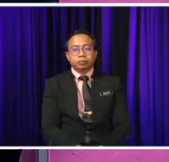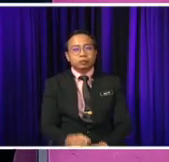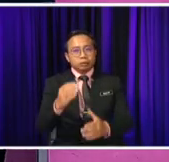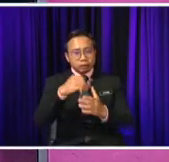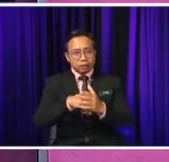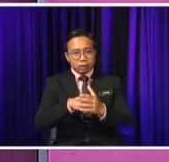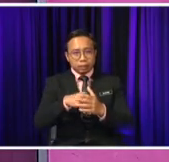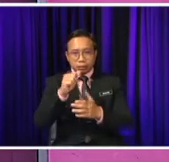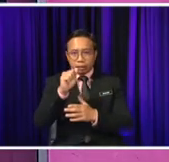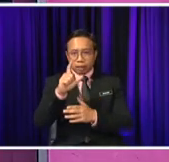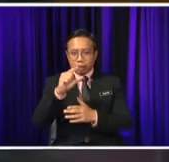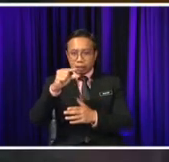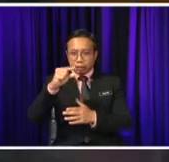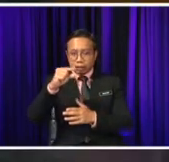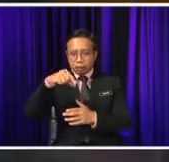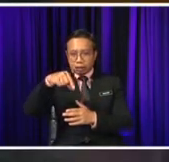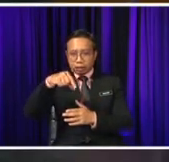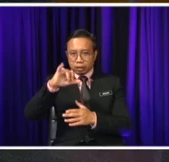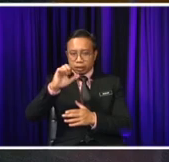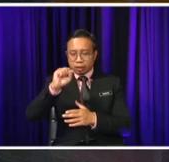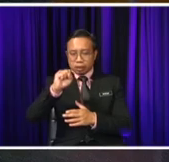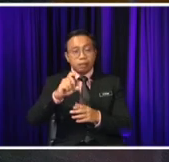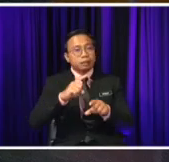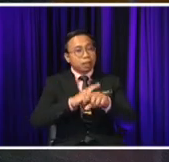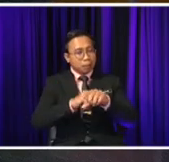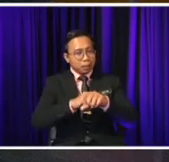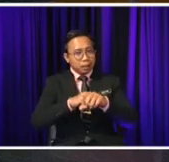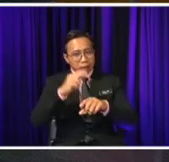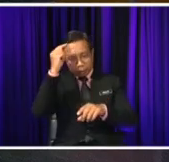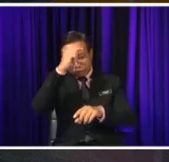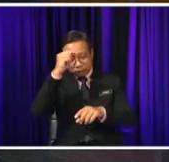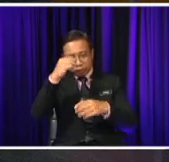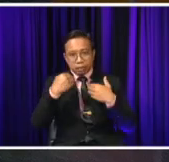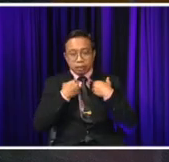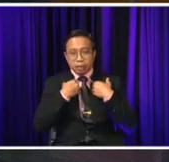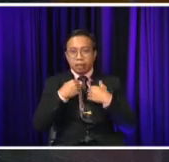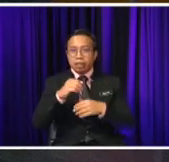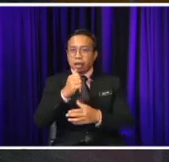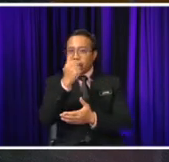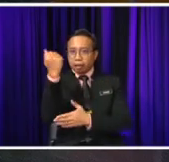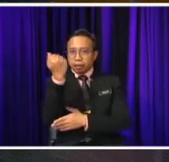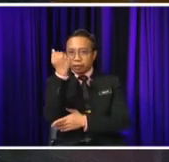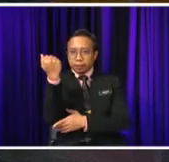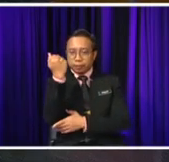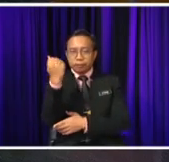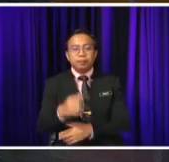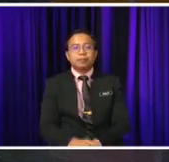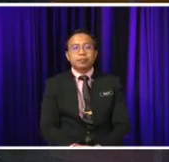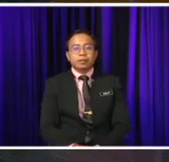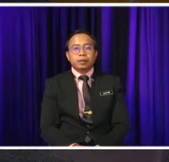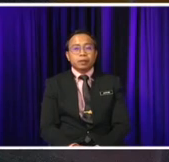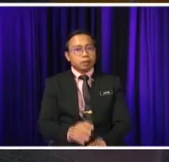ini antara contohnya namanya zaman Nabi adanya Arab betul zaman Nabi Adam zaman